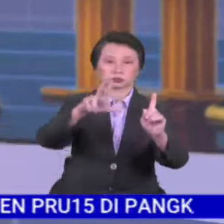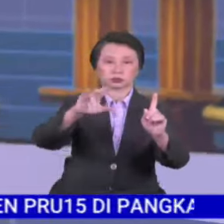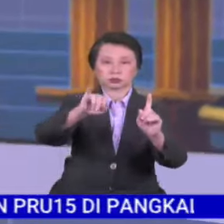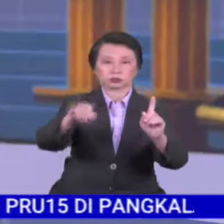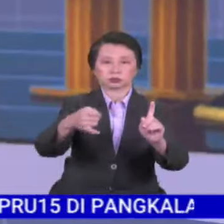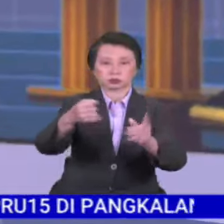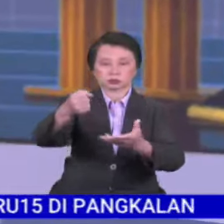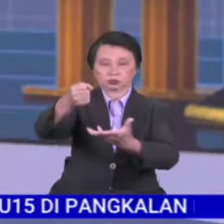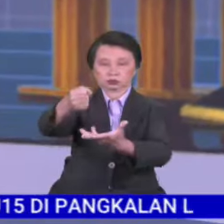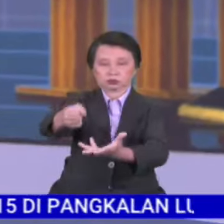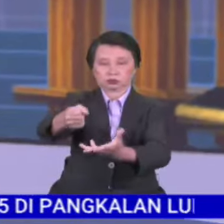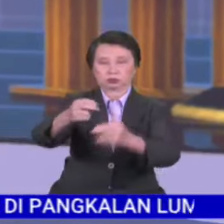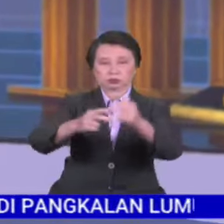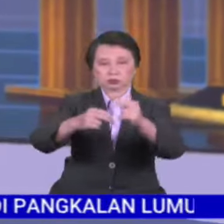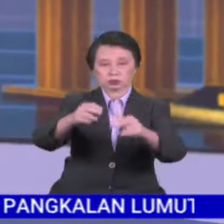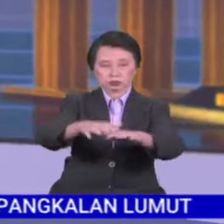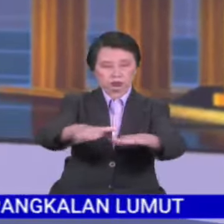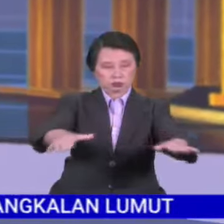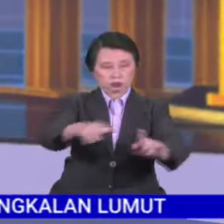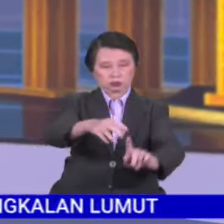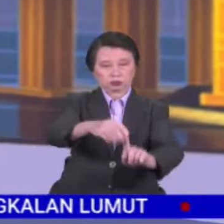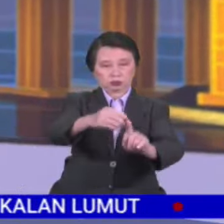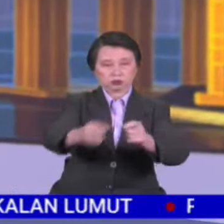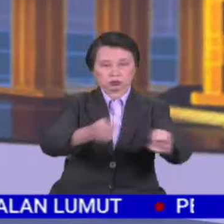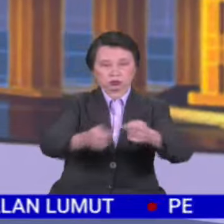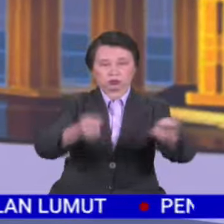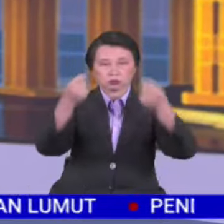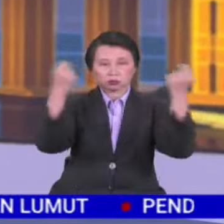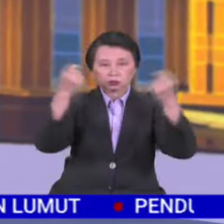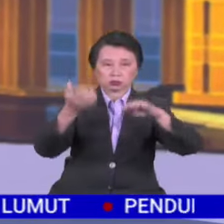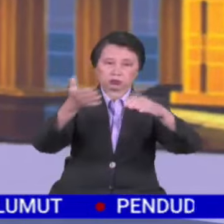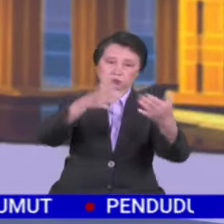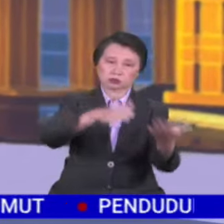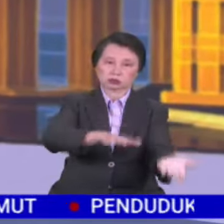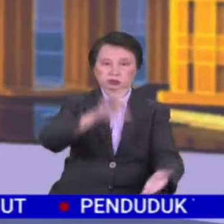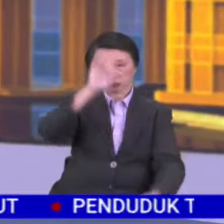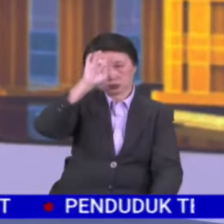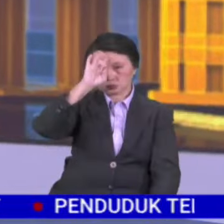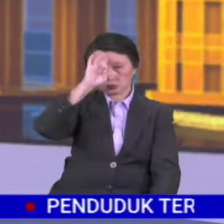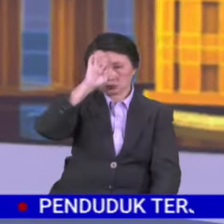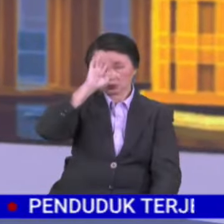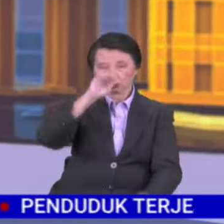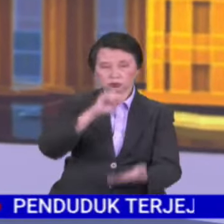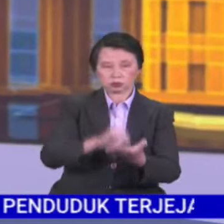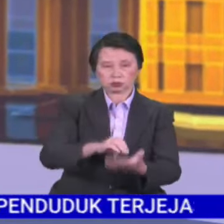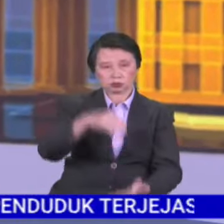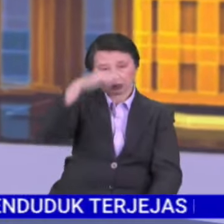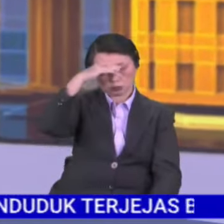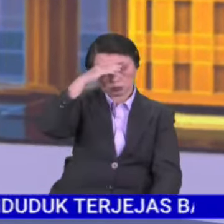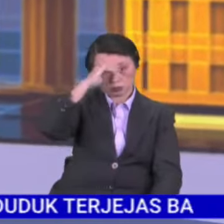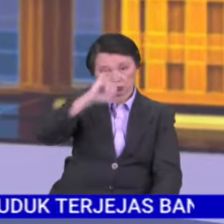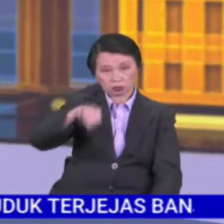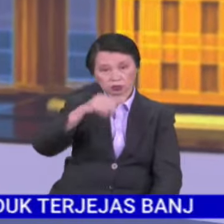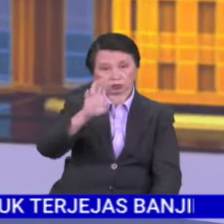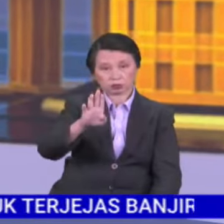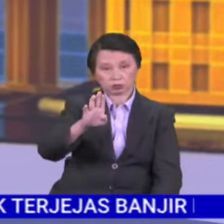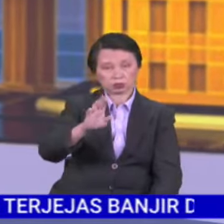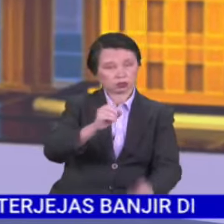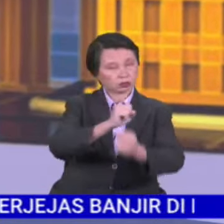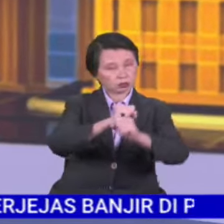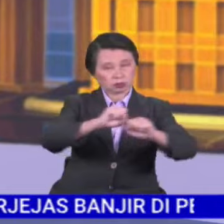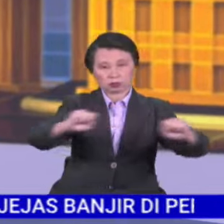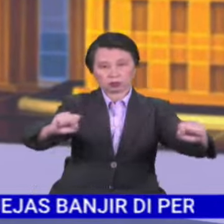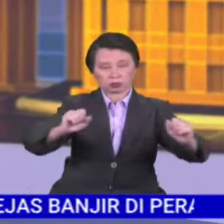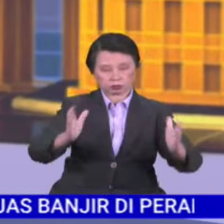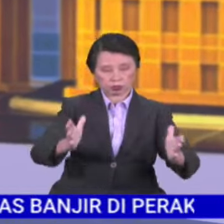RM1.3 juta diperuntuk bagi membina tapak khas mengendalikan upacara kematian masyarakat India di Tanjung Langsat, Johor Bahru yang dijangka siap